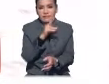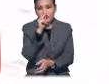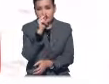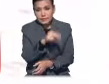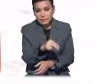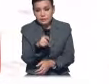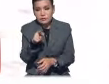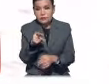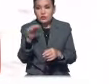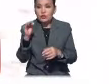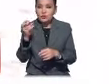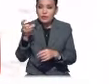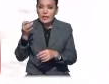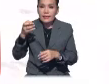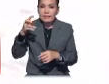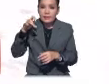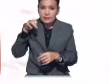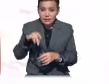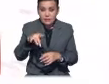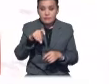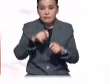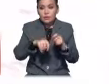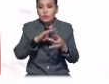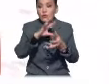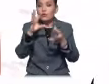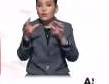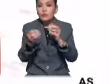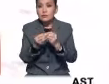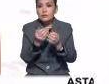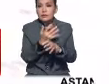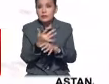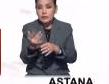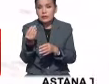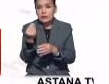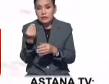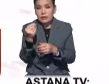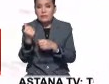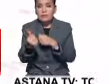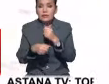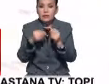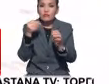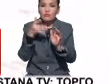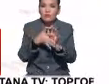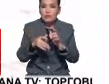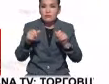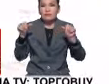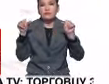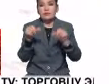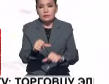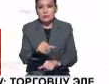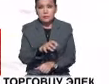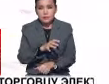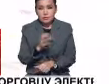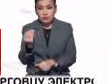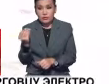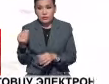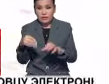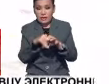стороны Jusan Invest, привели к существенному финансовому материальному ущербу для вкладчиков. И